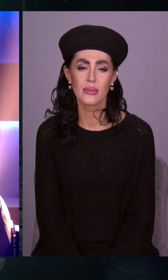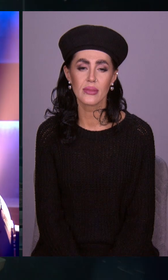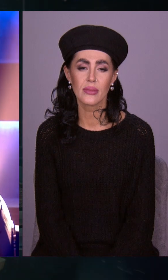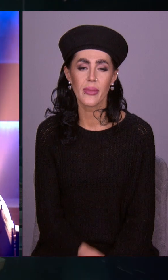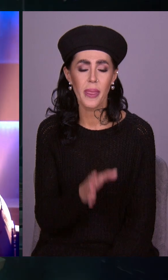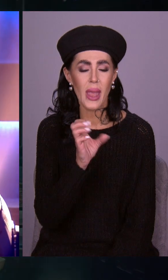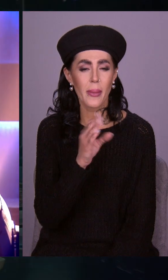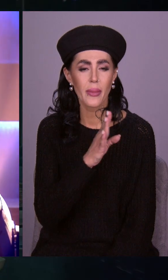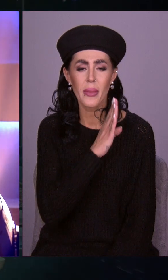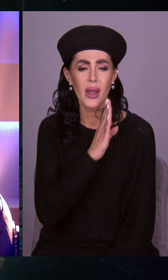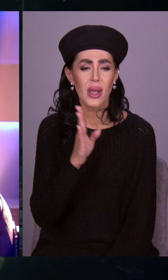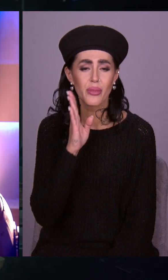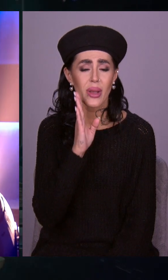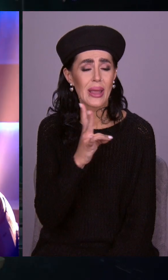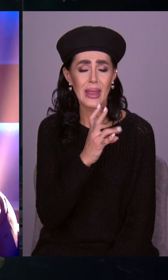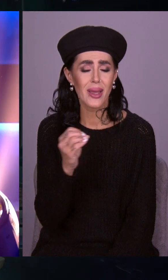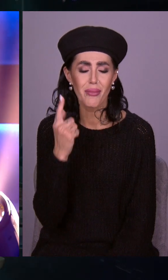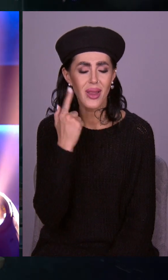Мамо, не плач,